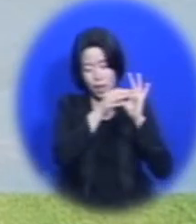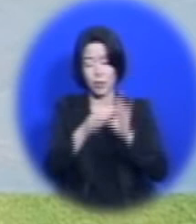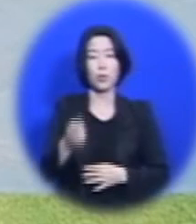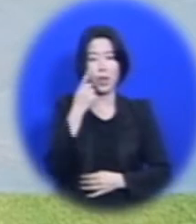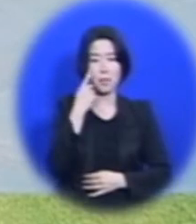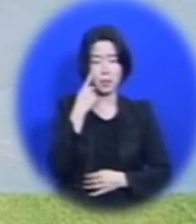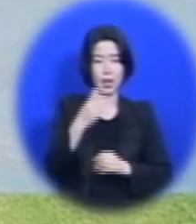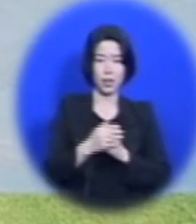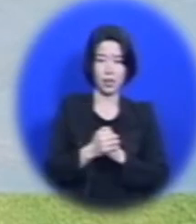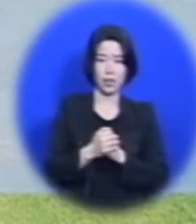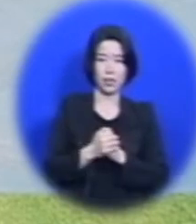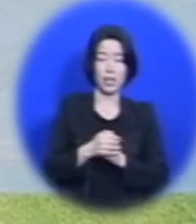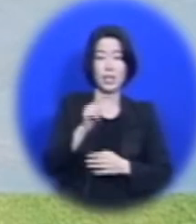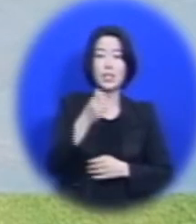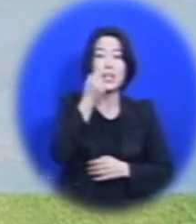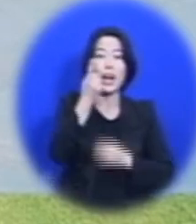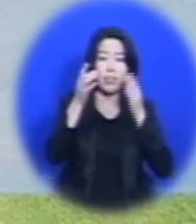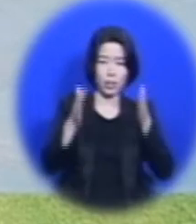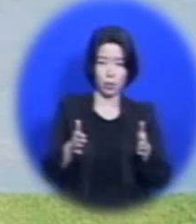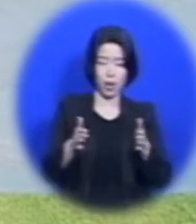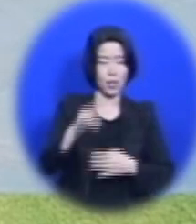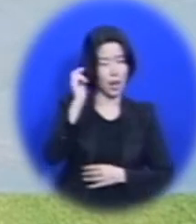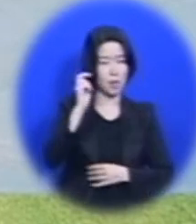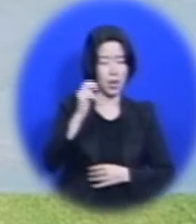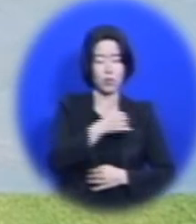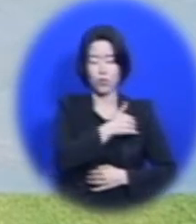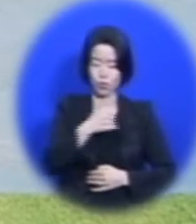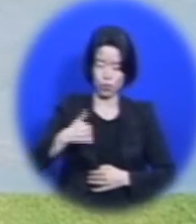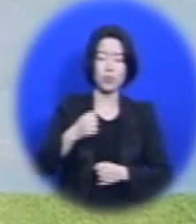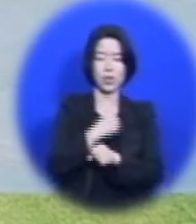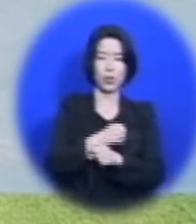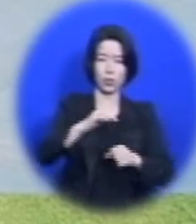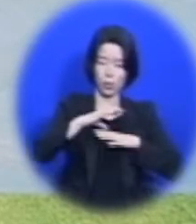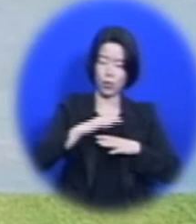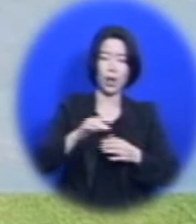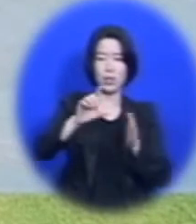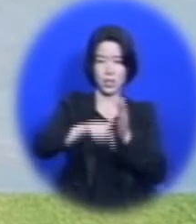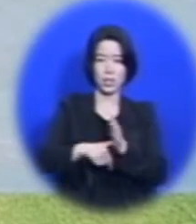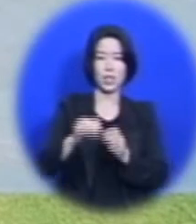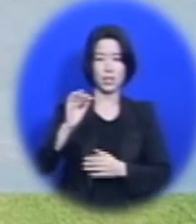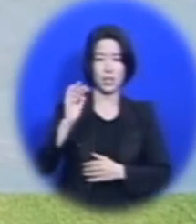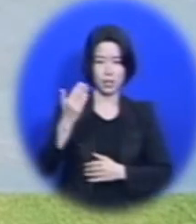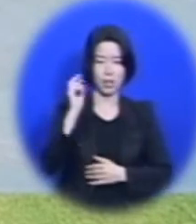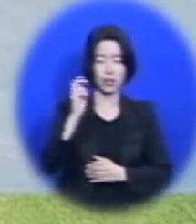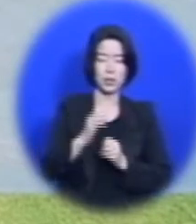해보십시오. 이 한 달 동안은 아마 충분하고도 놀라운 기간이 됩니다.